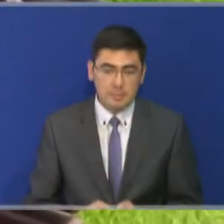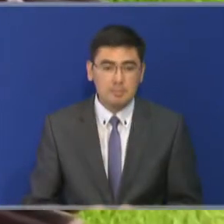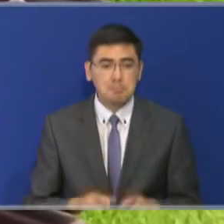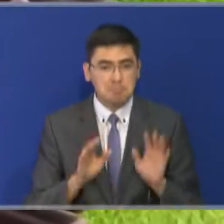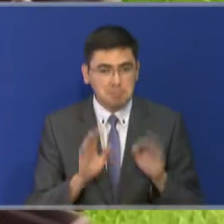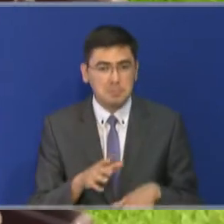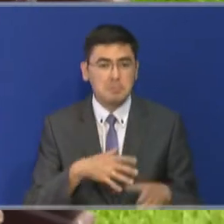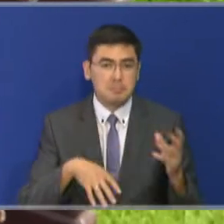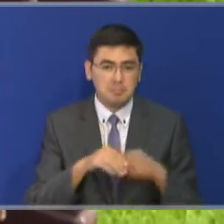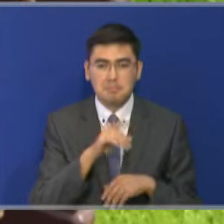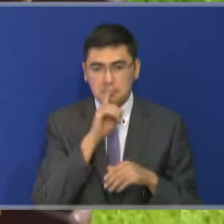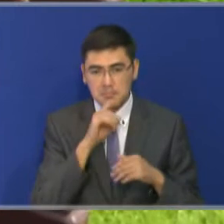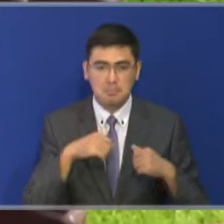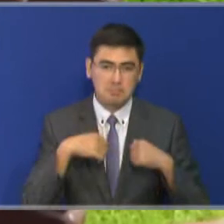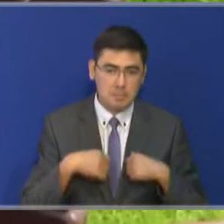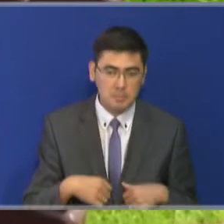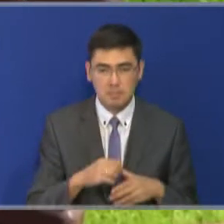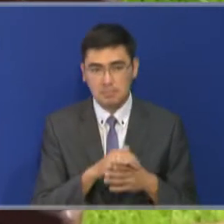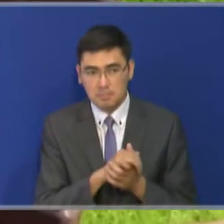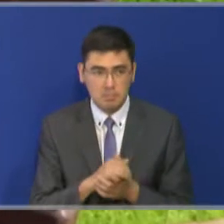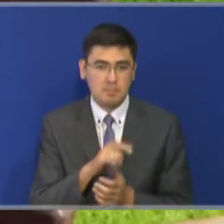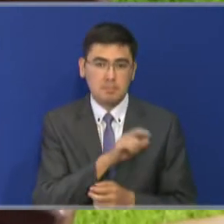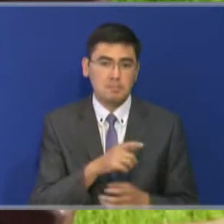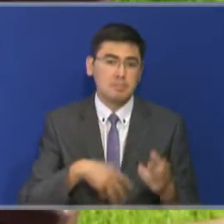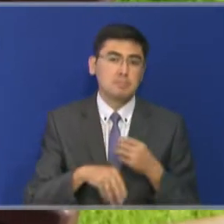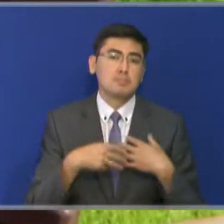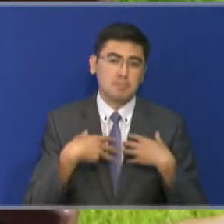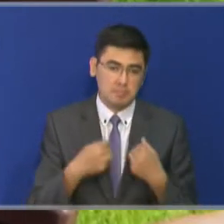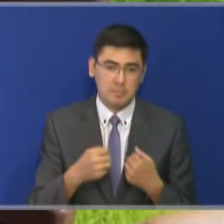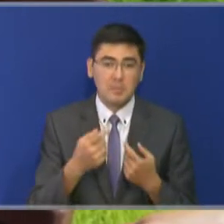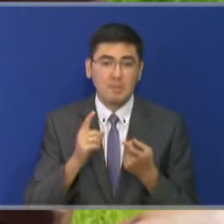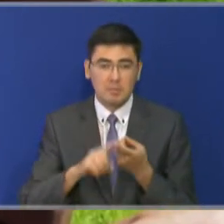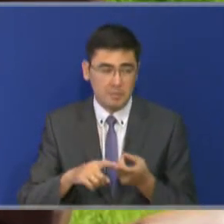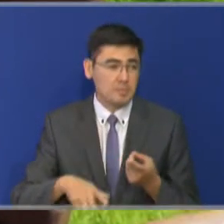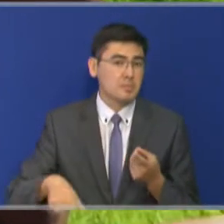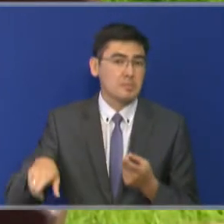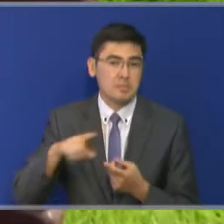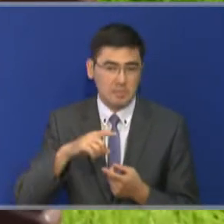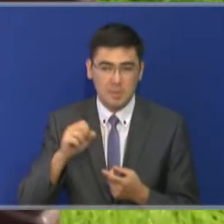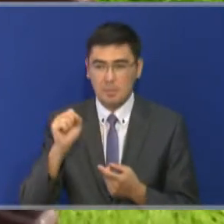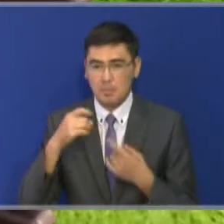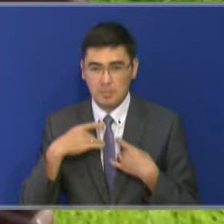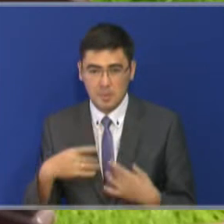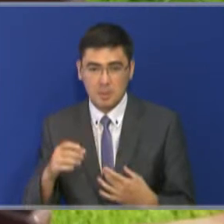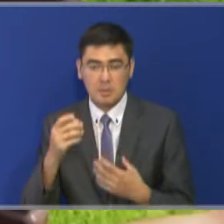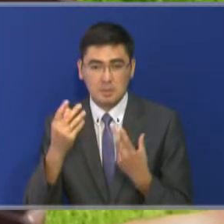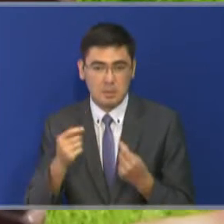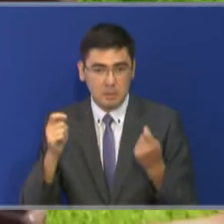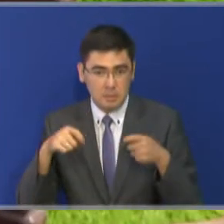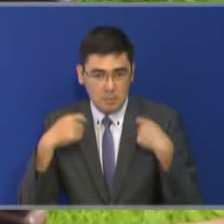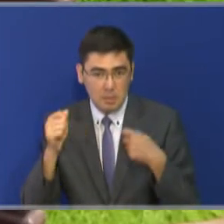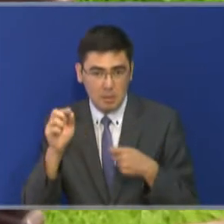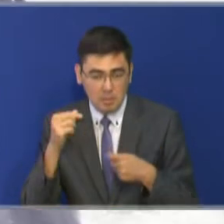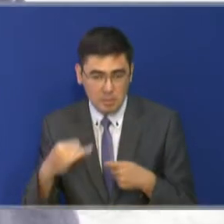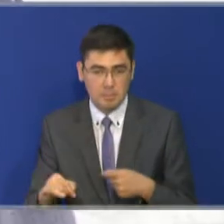Пусть будет спокойствие, пусть будет здоровым и благополучным наш народ. Поздравляю всех с праздником. Очень правильно, что день рождения Абая стал